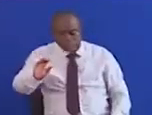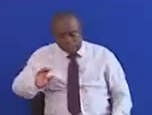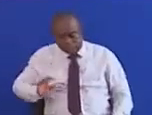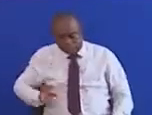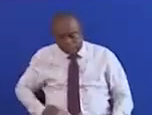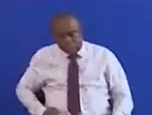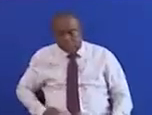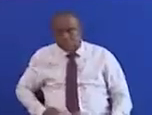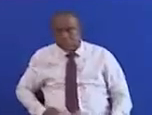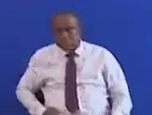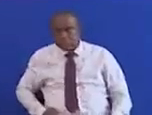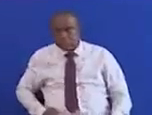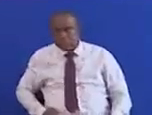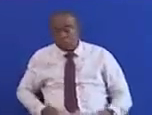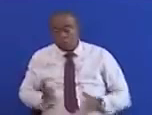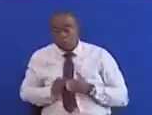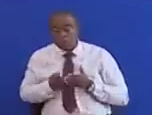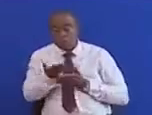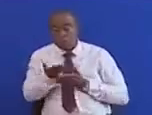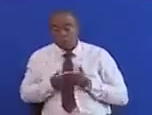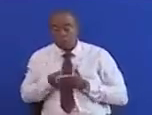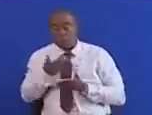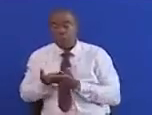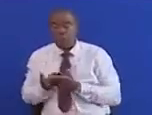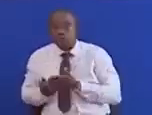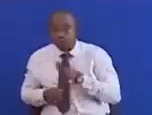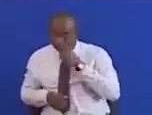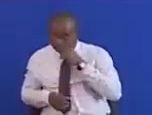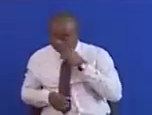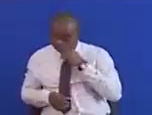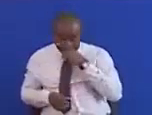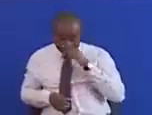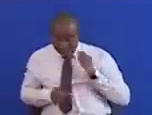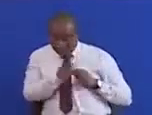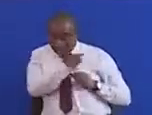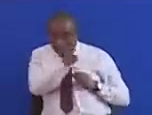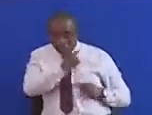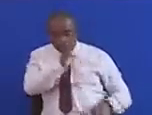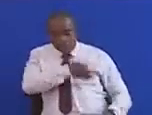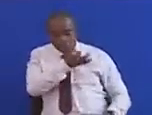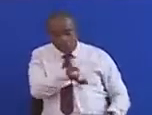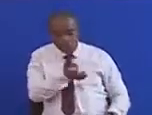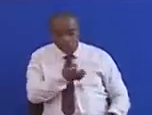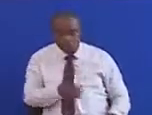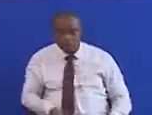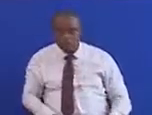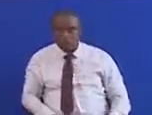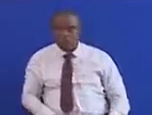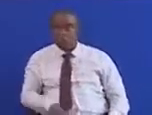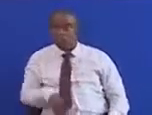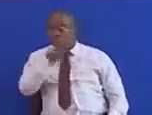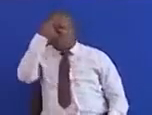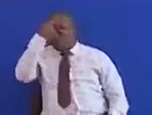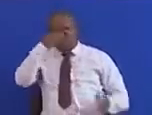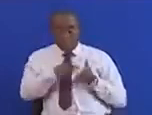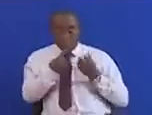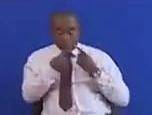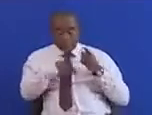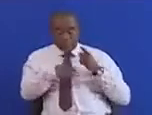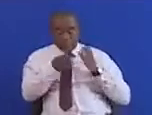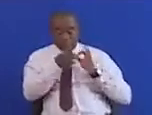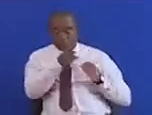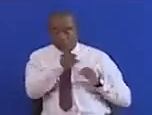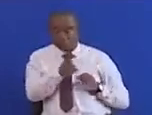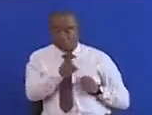kulipwa kuandikia barua za utambulisho na mapendekezo, recommendation letter kwa watu. Ndio maana nikasema Mheshimiwa Spika, kwenye hizi kama